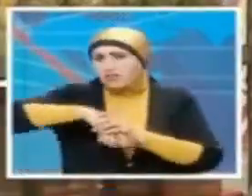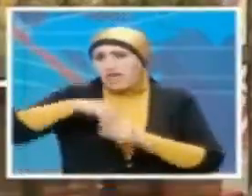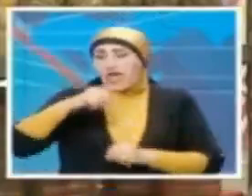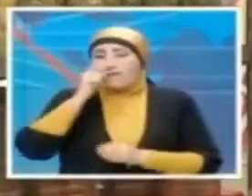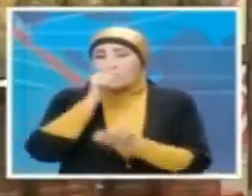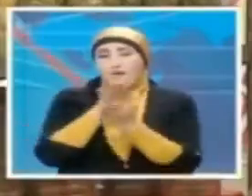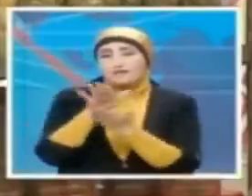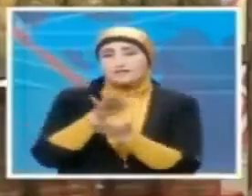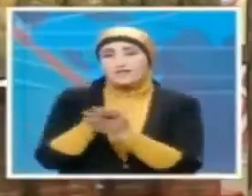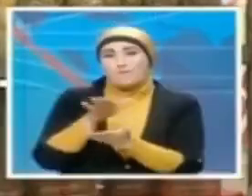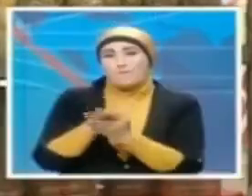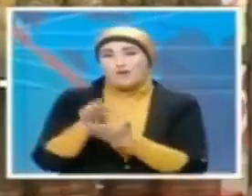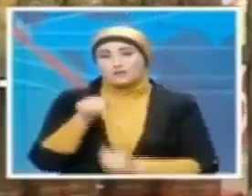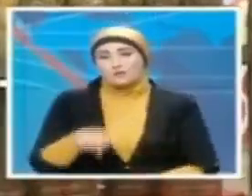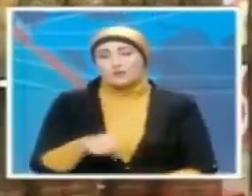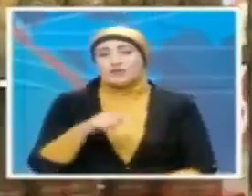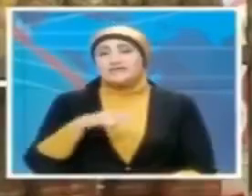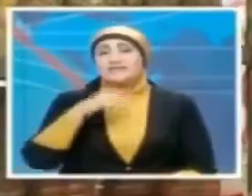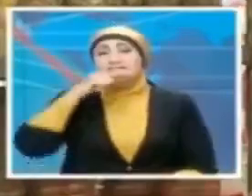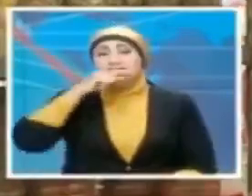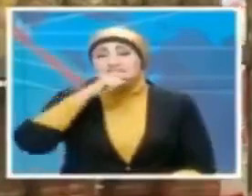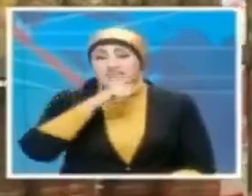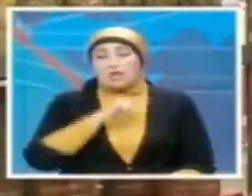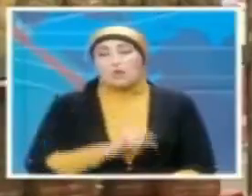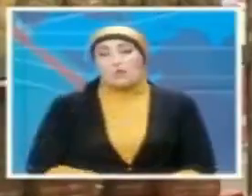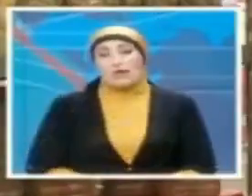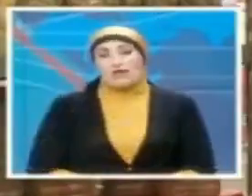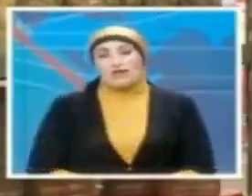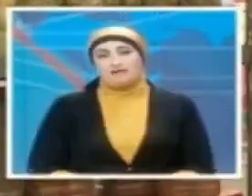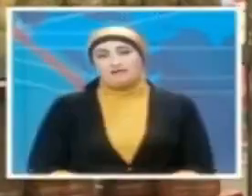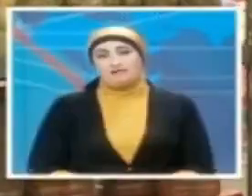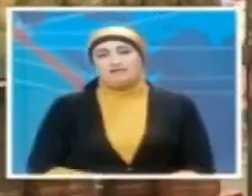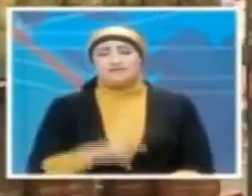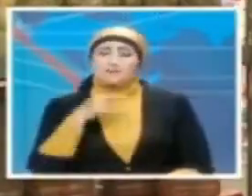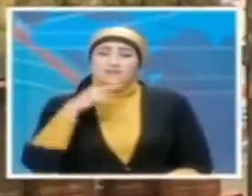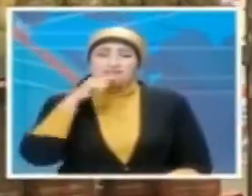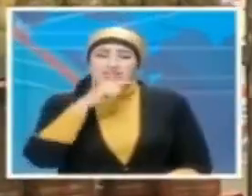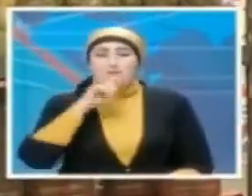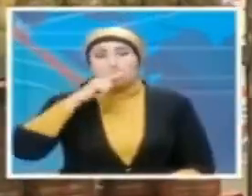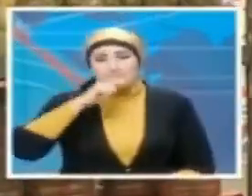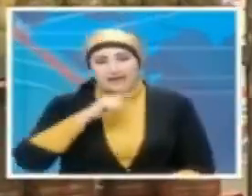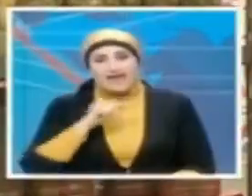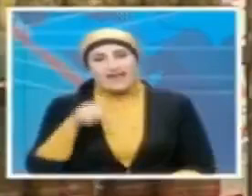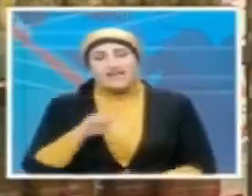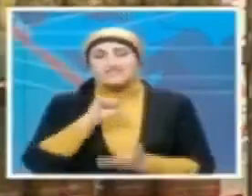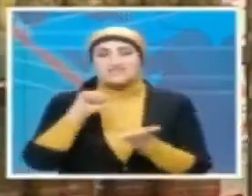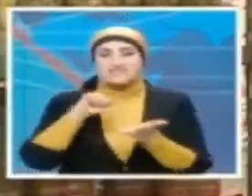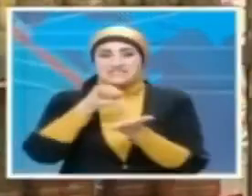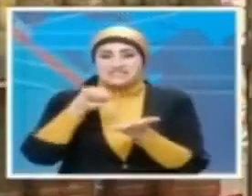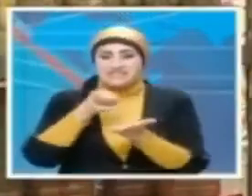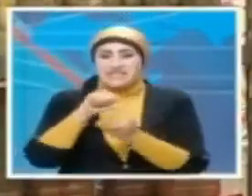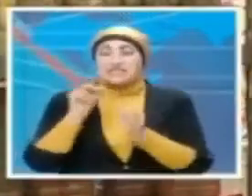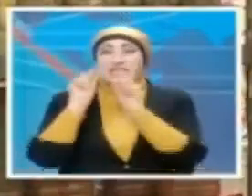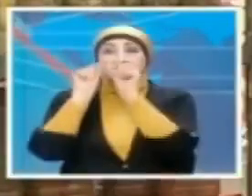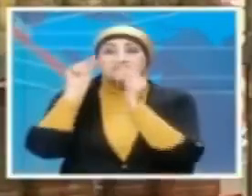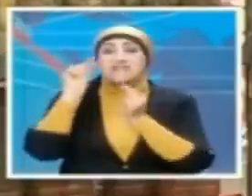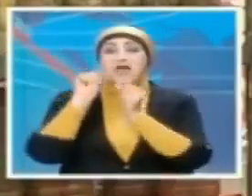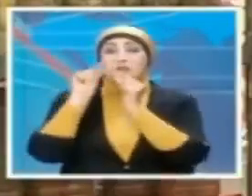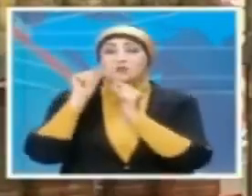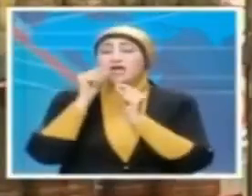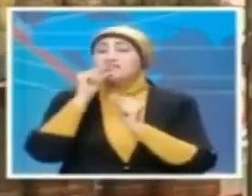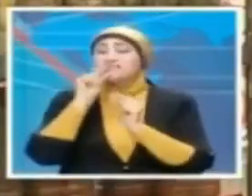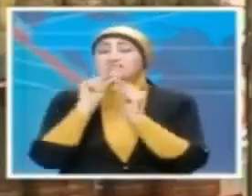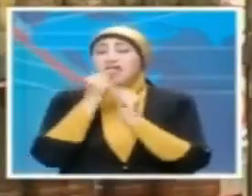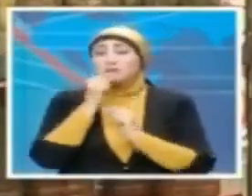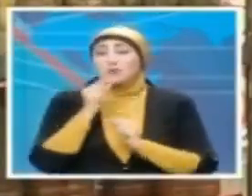اللي هي تضم سيوة ومنتجات مرسى مطروح. سيوة طبعا فيها البلح وفيها الزيت وفيها الزيتون، ونفس النظام